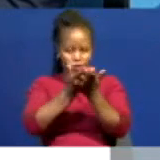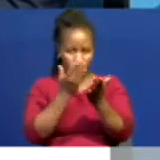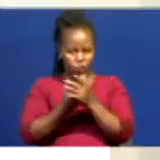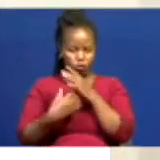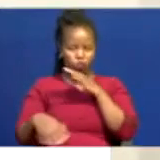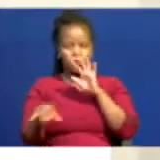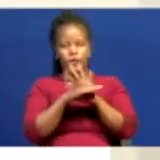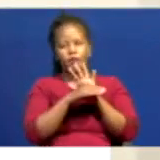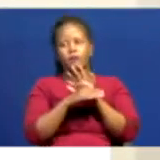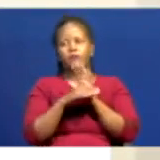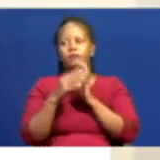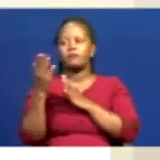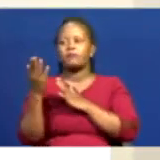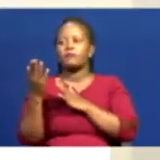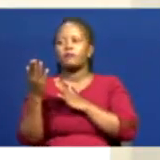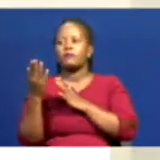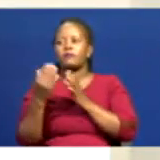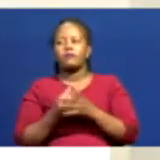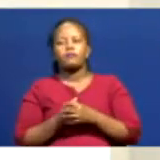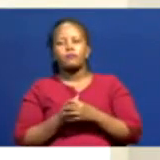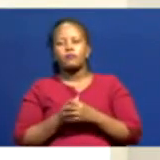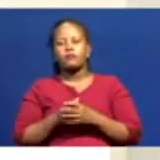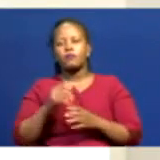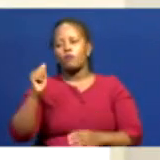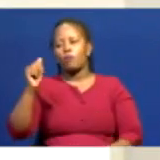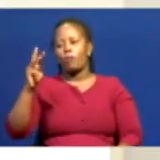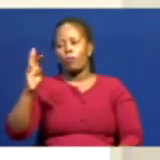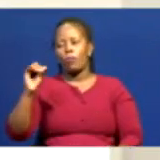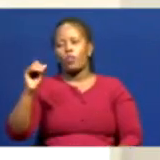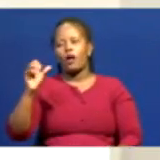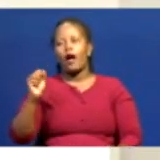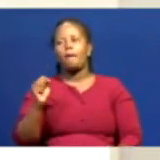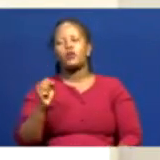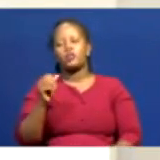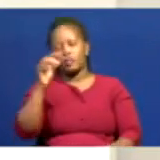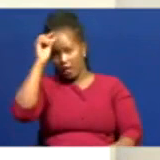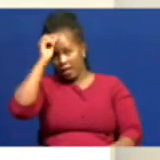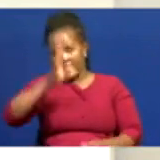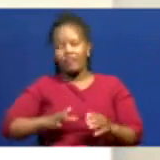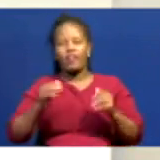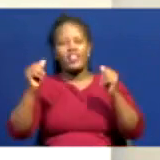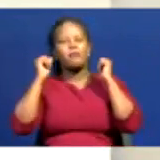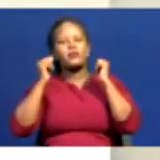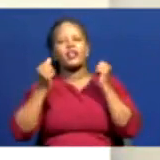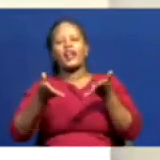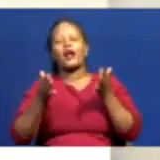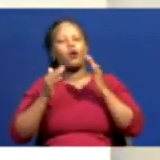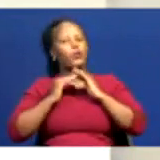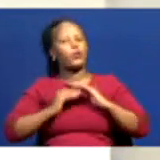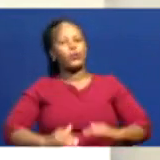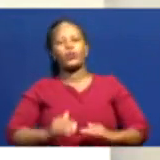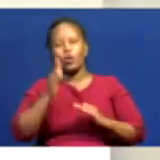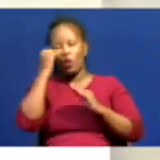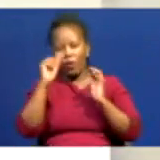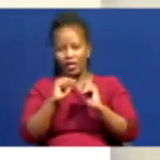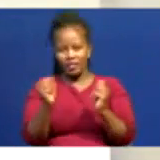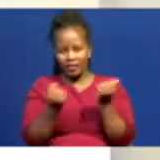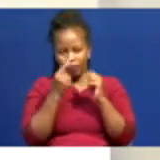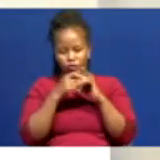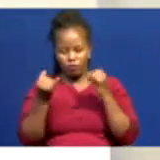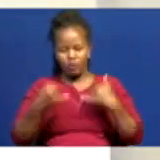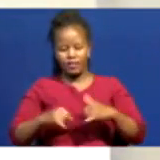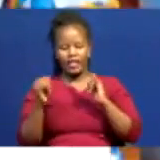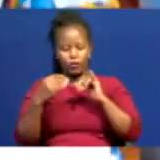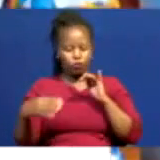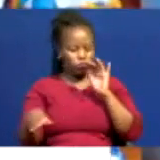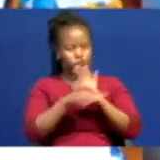Tazama. Gavana Amos Nyaribo sasa amepata afueni baada ya kunusurika hoja ya kutaka kumuondoa afisini. Gavana